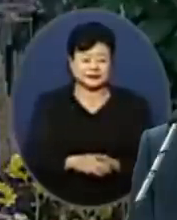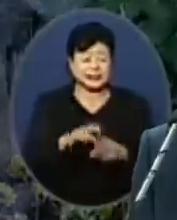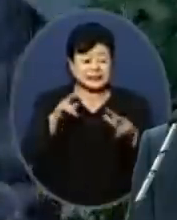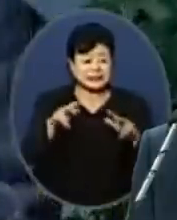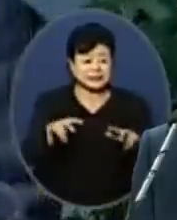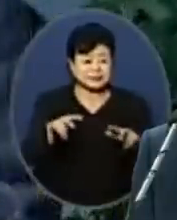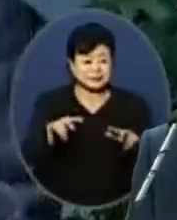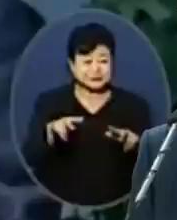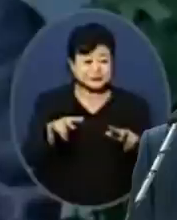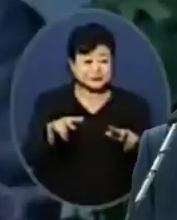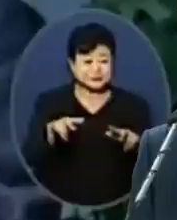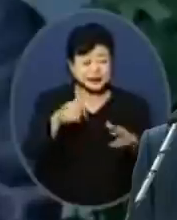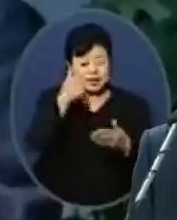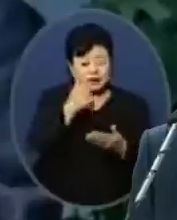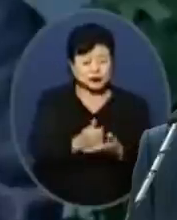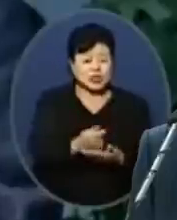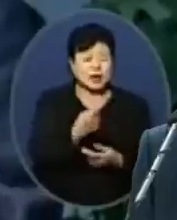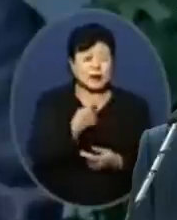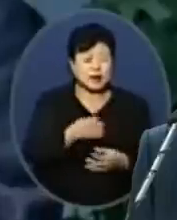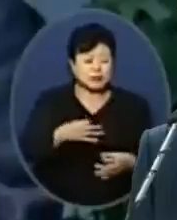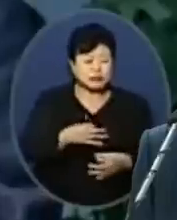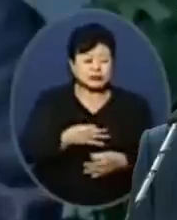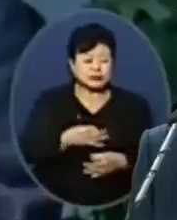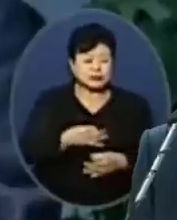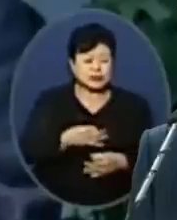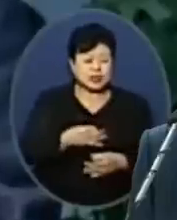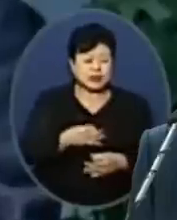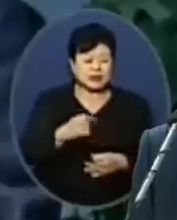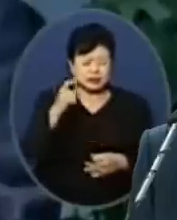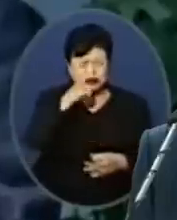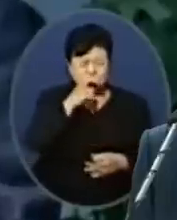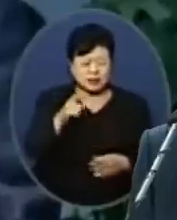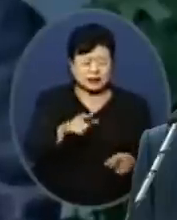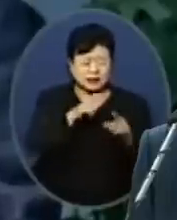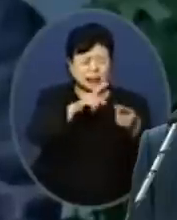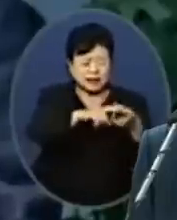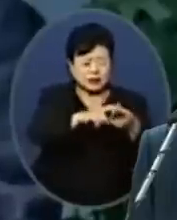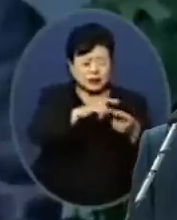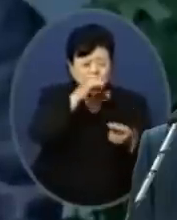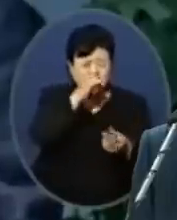지금 죄를 짓고 불의하고 추악한 인생으로 있는데